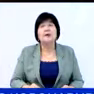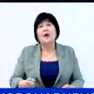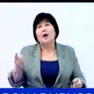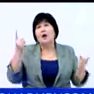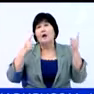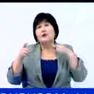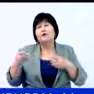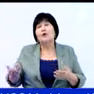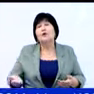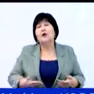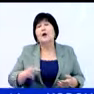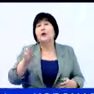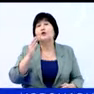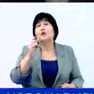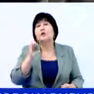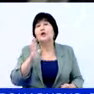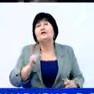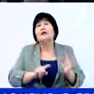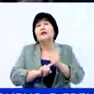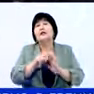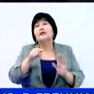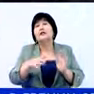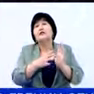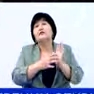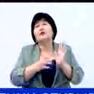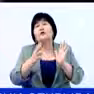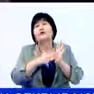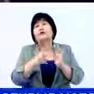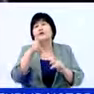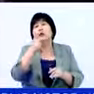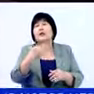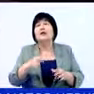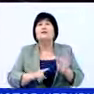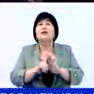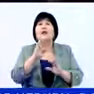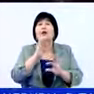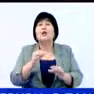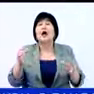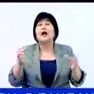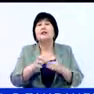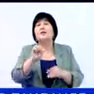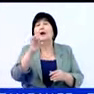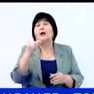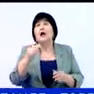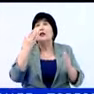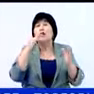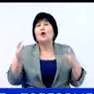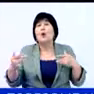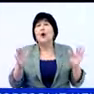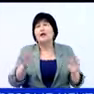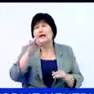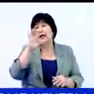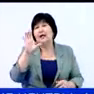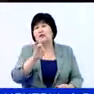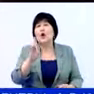Творческий путь Батырхана Шукенова начался в 1982 году в качестве саксофониста ансамбля «Арай» народной артистки Казахской